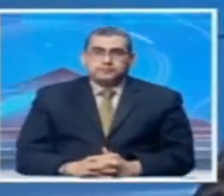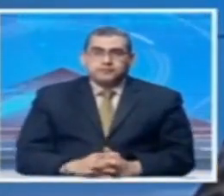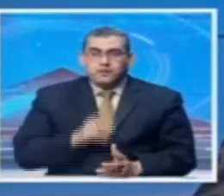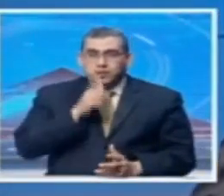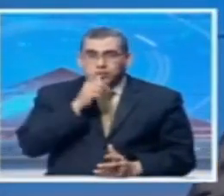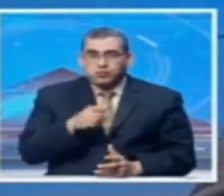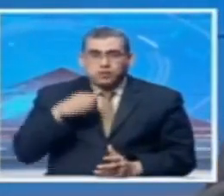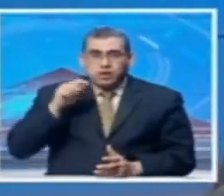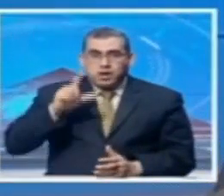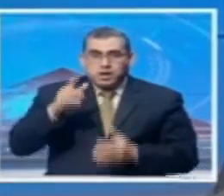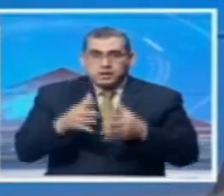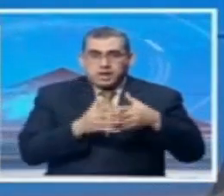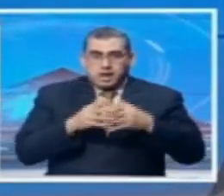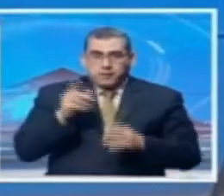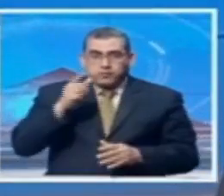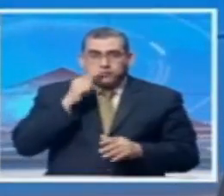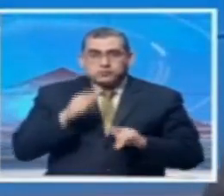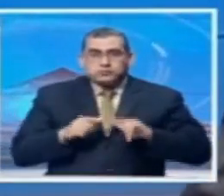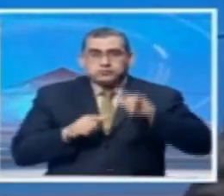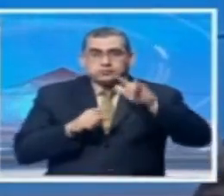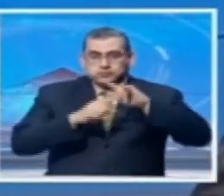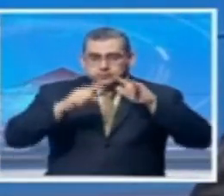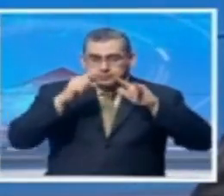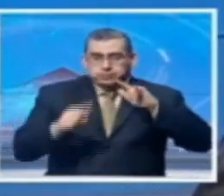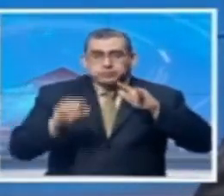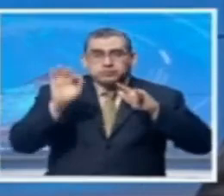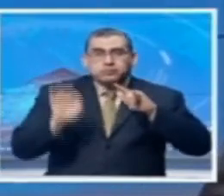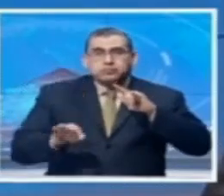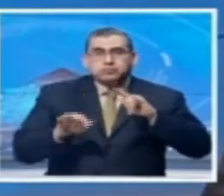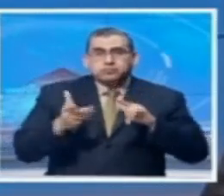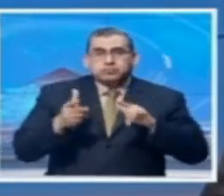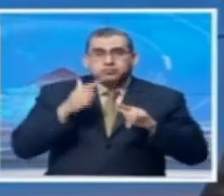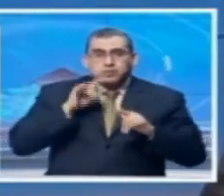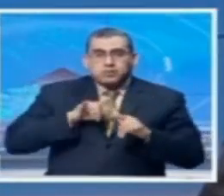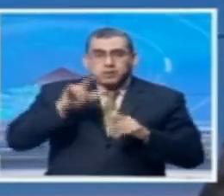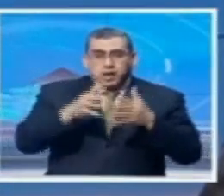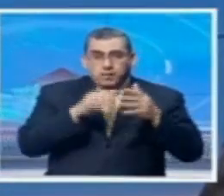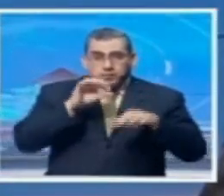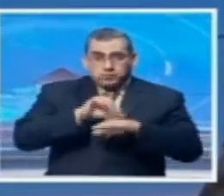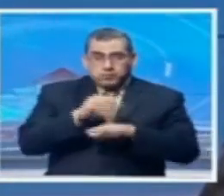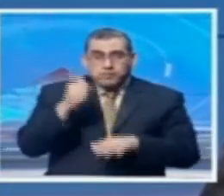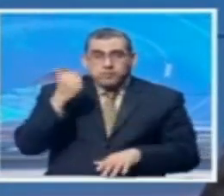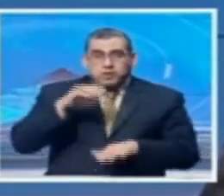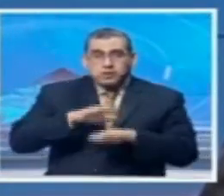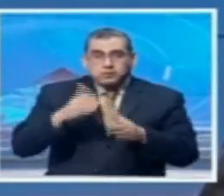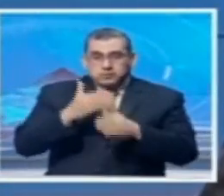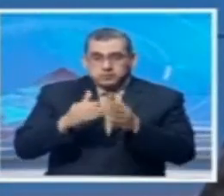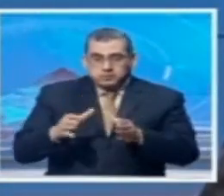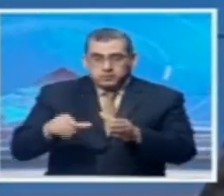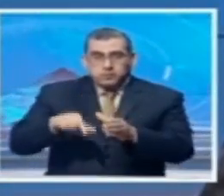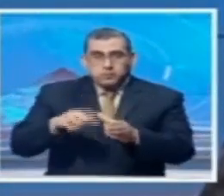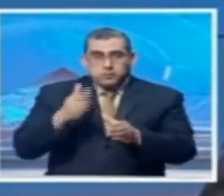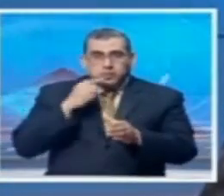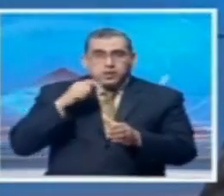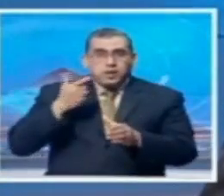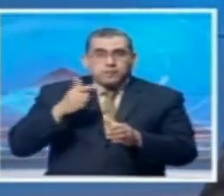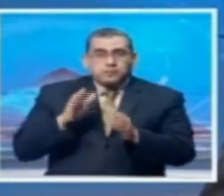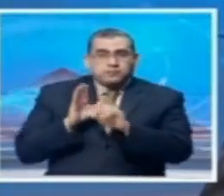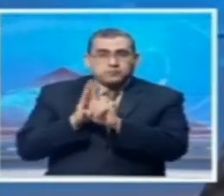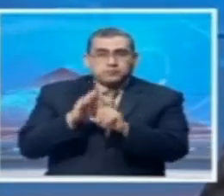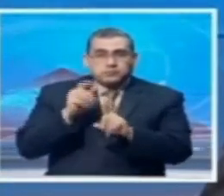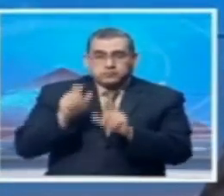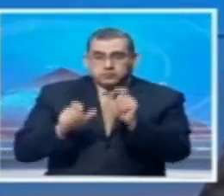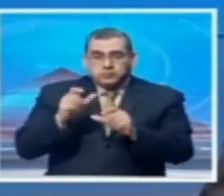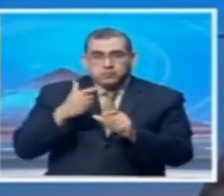أكد الرئيس الأمريكي جو بايدن أن الغارات الجوية التي شنها الطيران الأمريكي أمس على منشآت تابعة لجامعات مدعومة